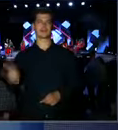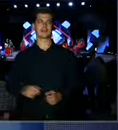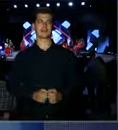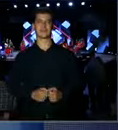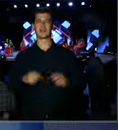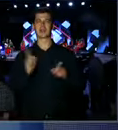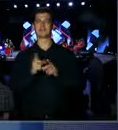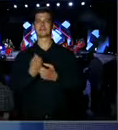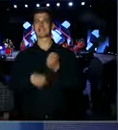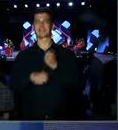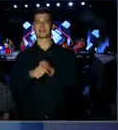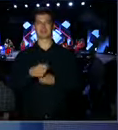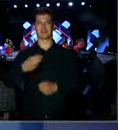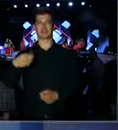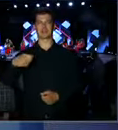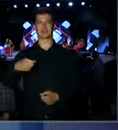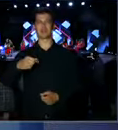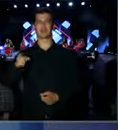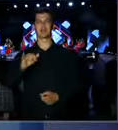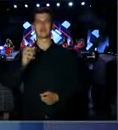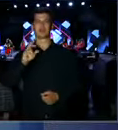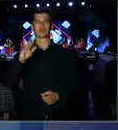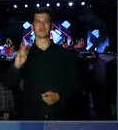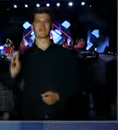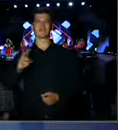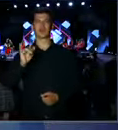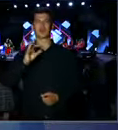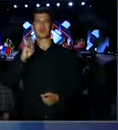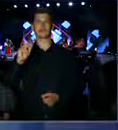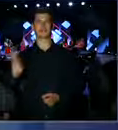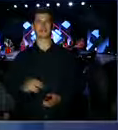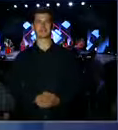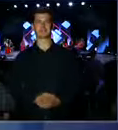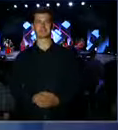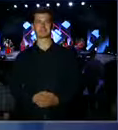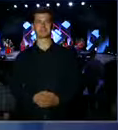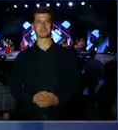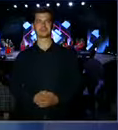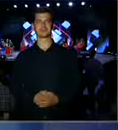i zastępcę prezydenta miasta Warszawy, pana Jarosława Jóźwiaka.